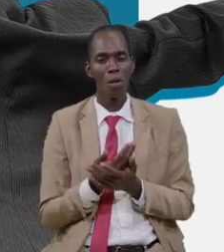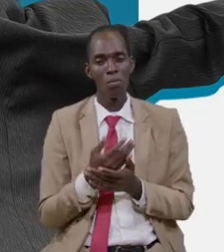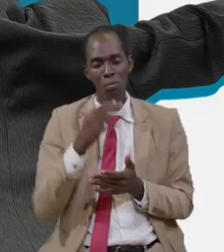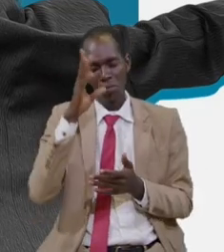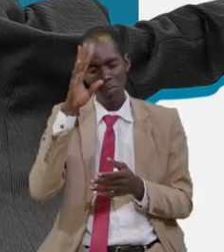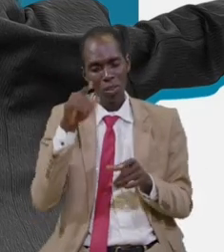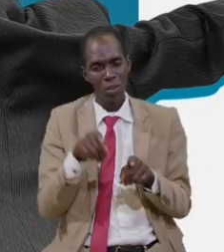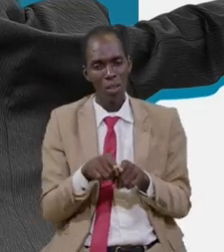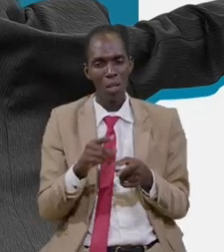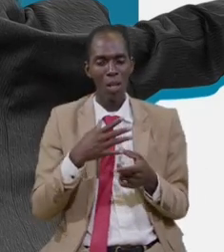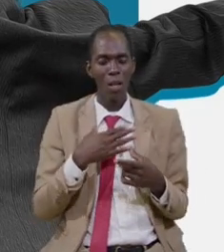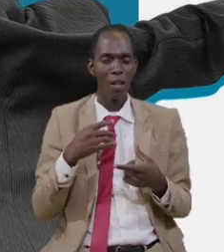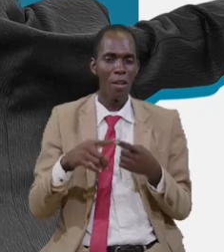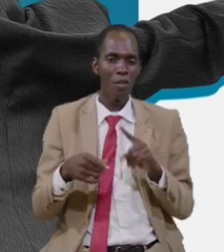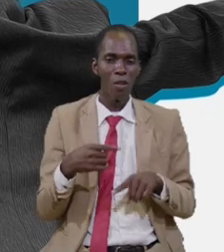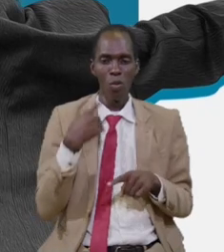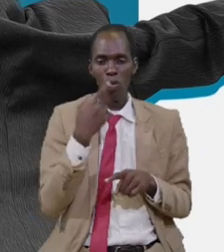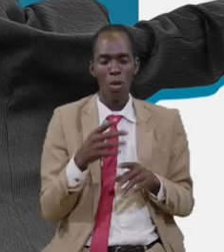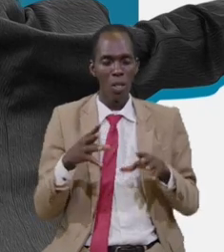Tous ceux-là qui ont pris la décision ce soir.